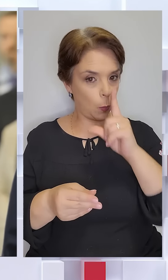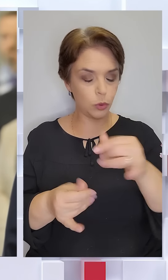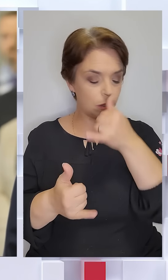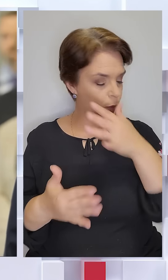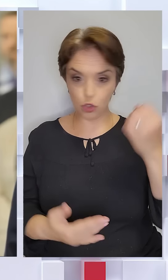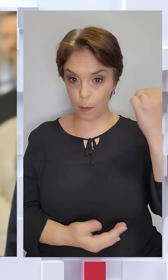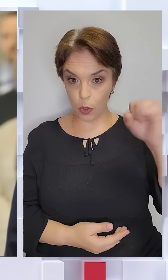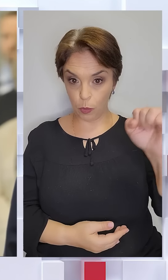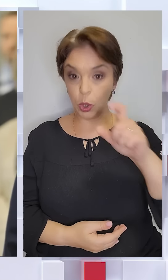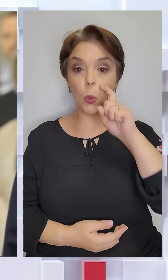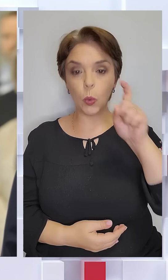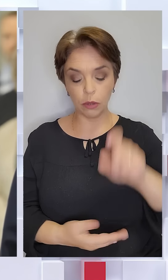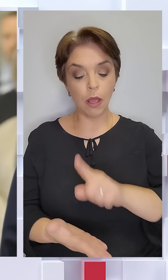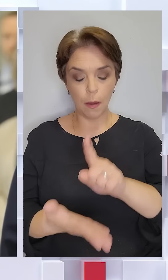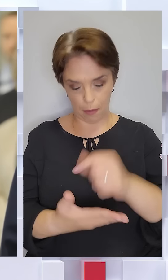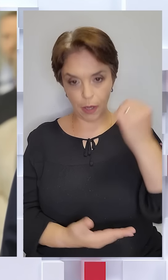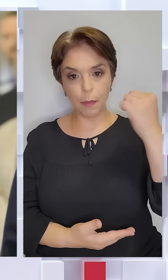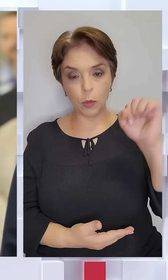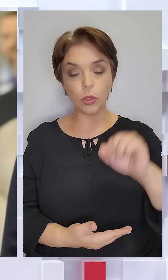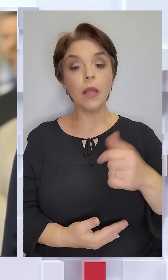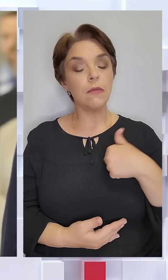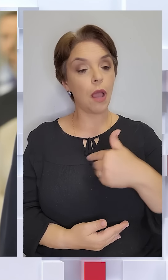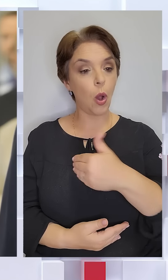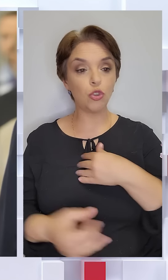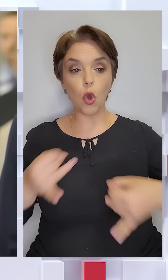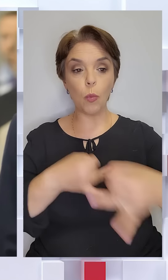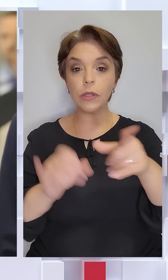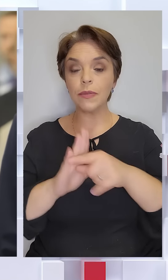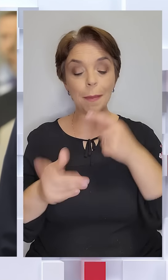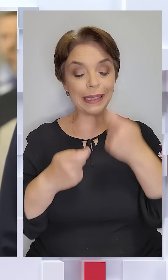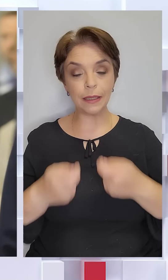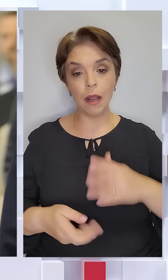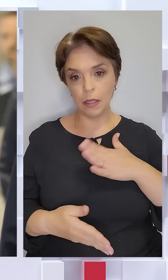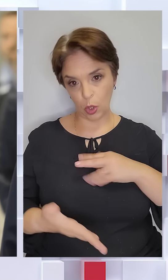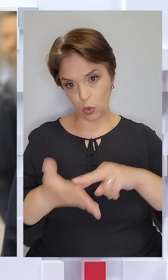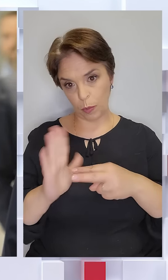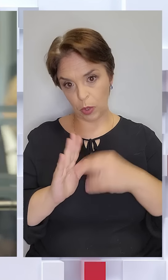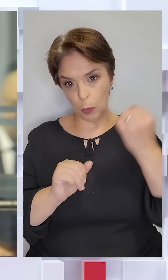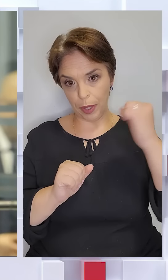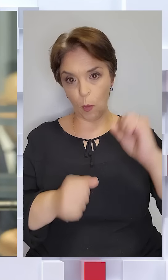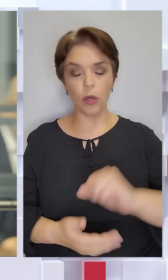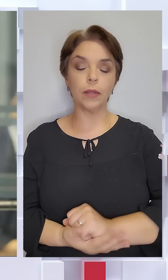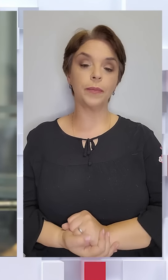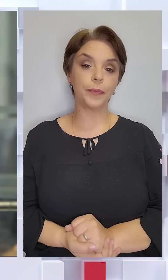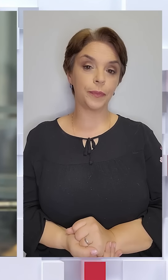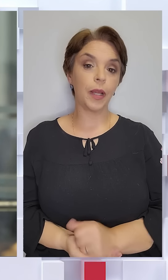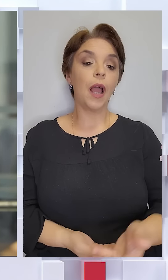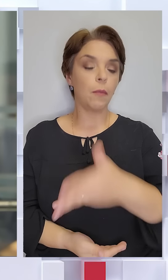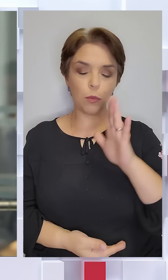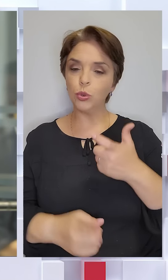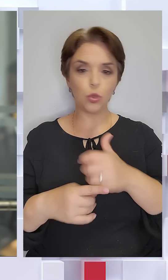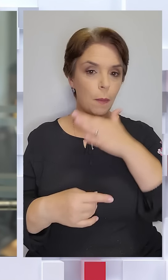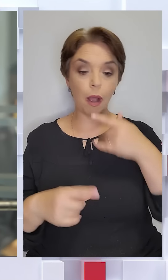не може перемогти. І Україна має перемогти. І я хочу обговорити з вами деталі нашого плану перемоги. Ми